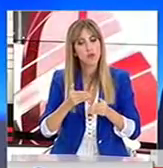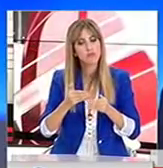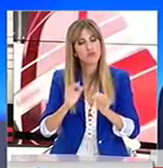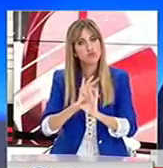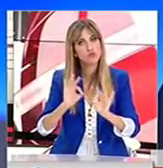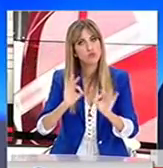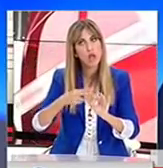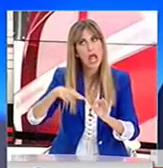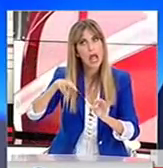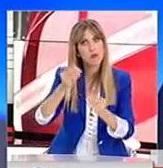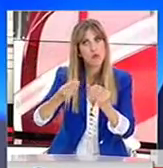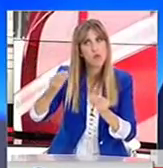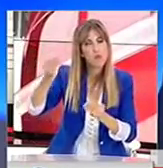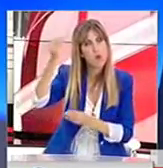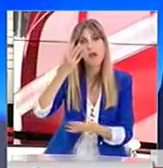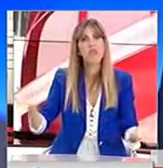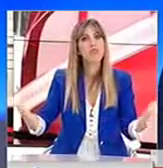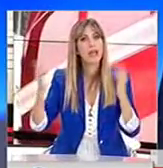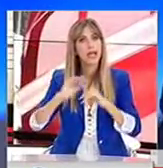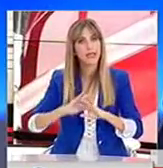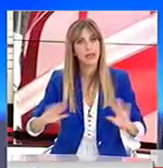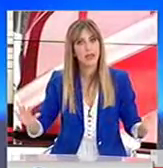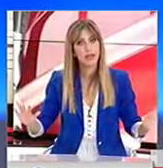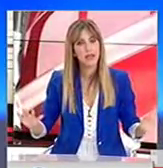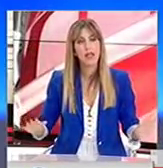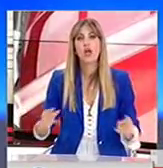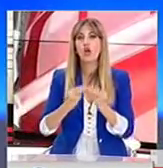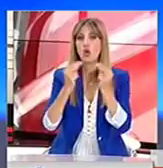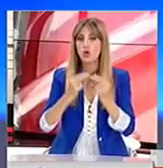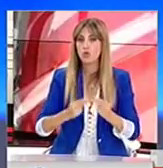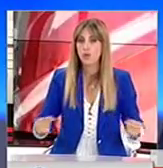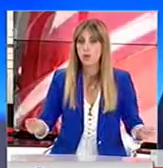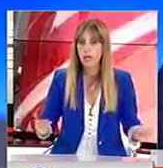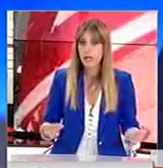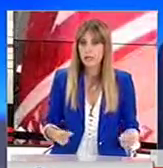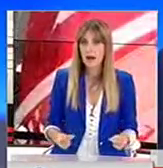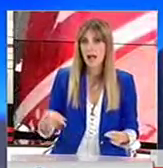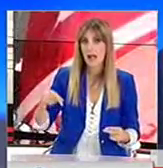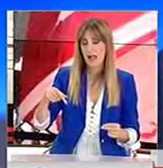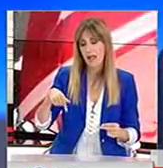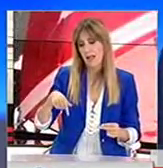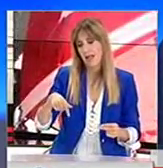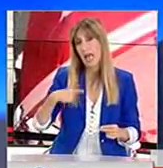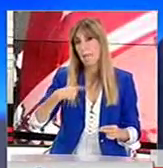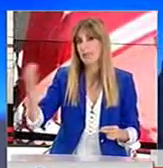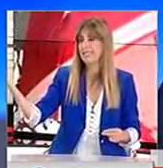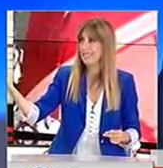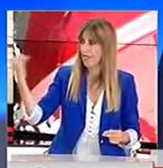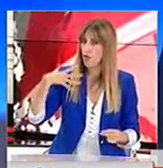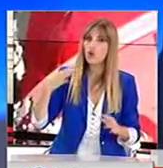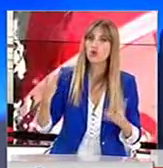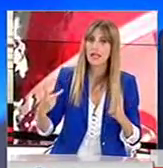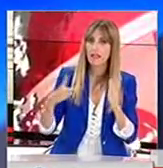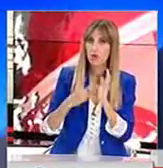ισόχρονη περίοδο χάριτος. Έτσι λοιπόν, τα δάνεια εκείνα που λήγανε ότι το 22 πάνε στο 32. Άρα μέχρι το